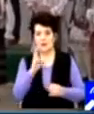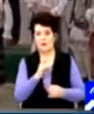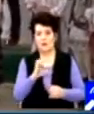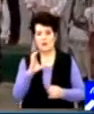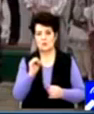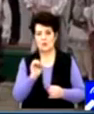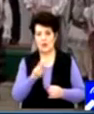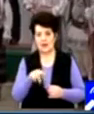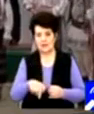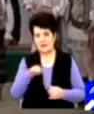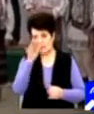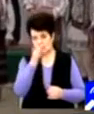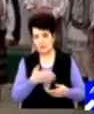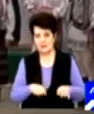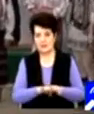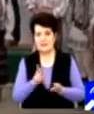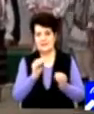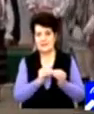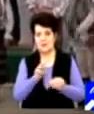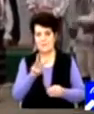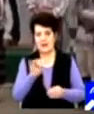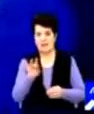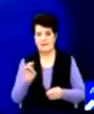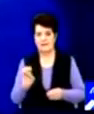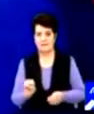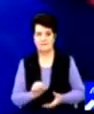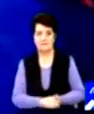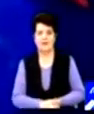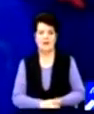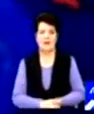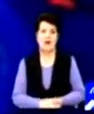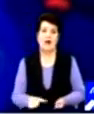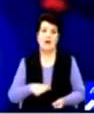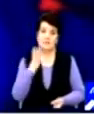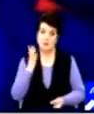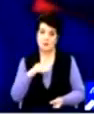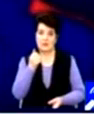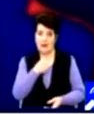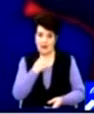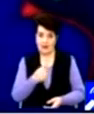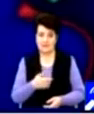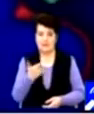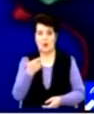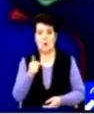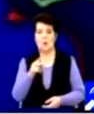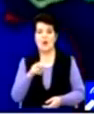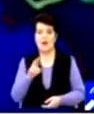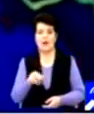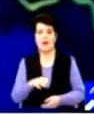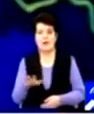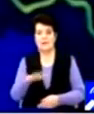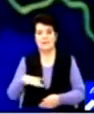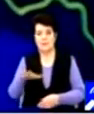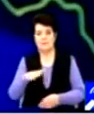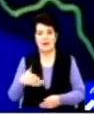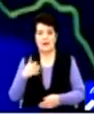din Chișinău și se va încheia pe 10 martie. A făcut ani grei de gulag în stepele kazahe pentru că